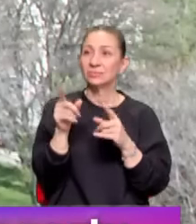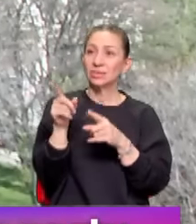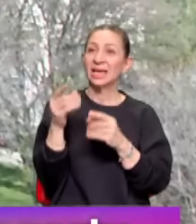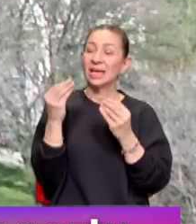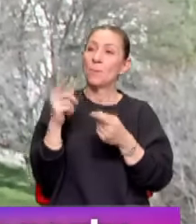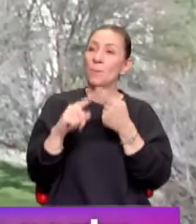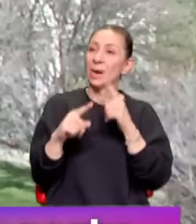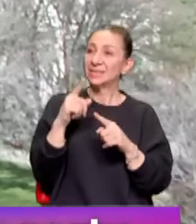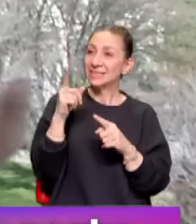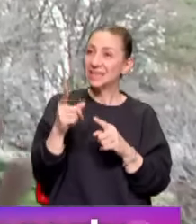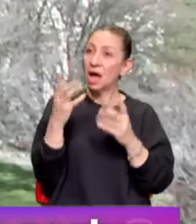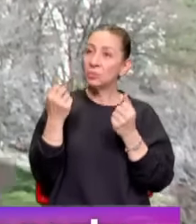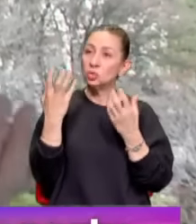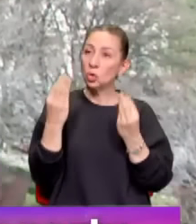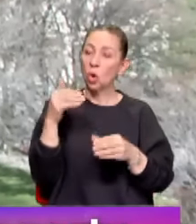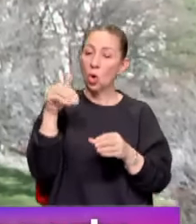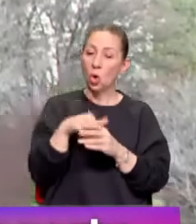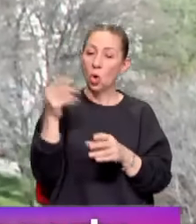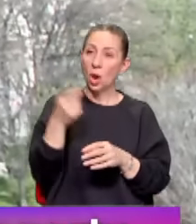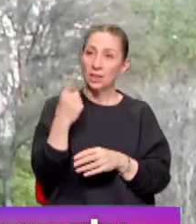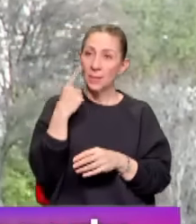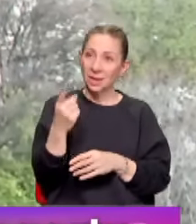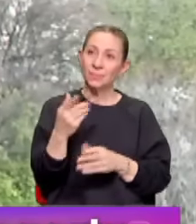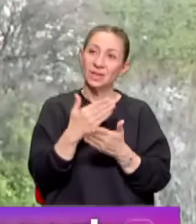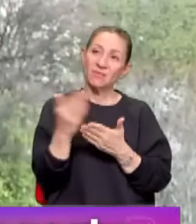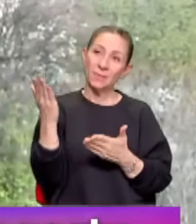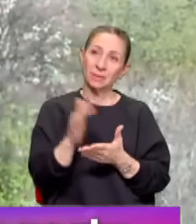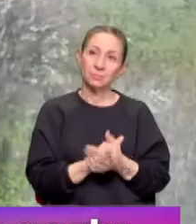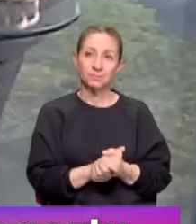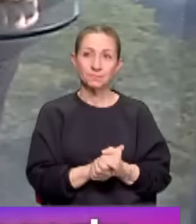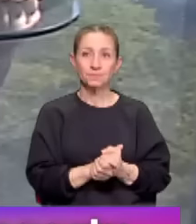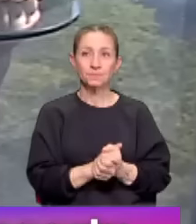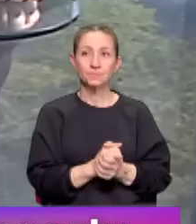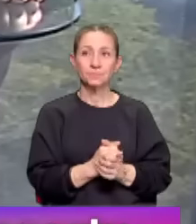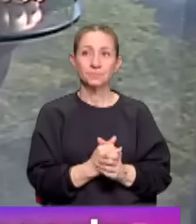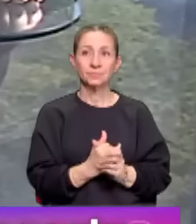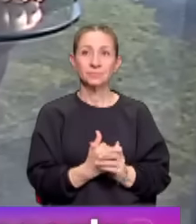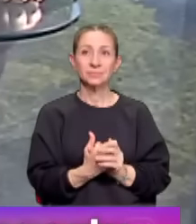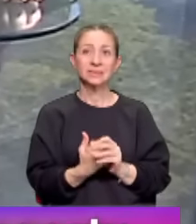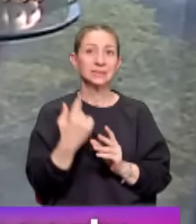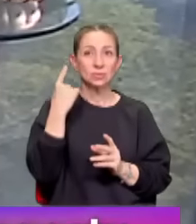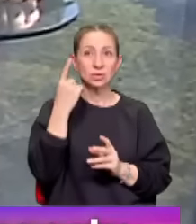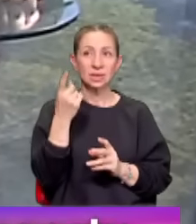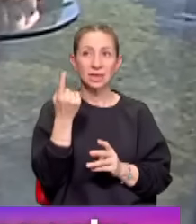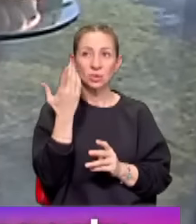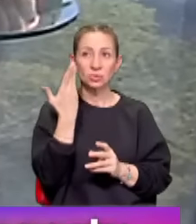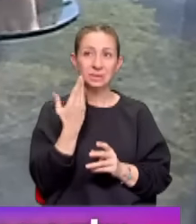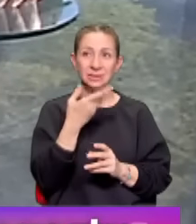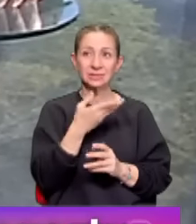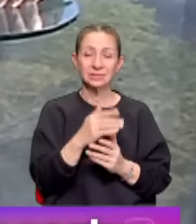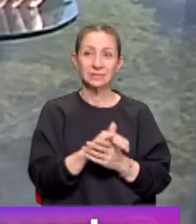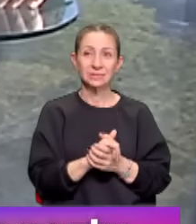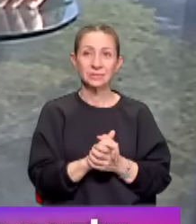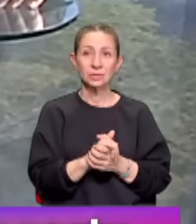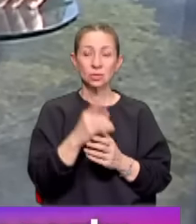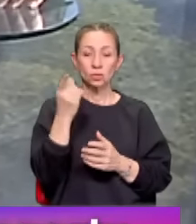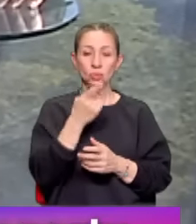İYİ Parti'nin almış olduğu oy oranına da bakalım. Devam edelim. Ne dersiniz? Az önce izledik haberimizi. Ya.